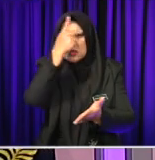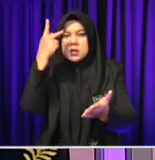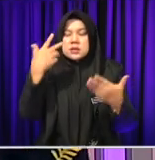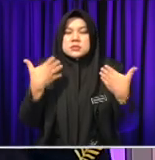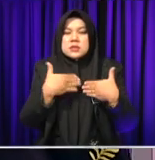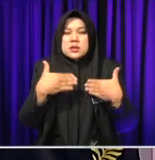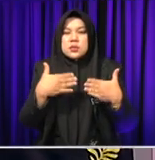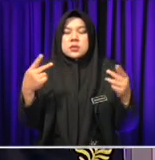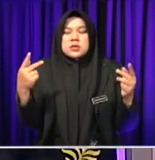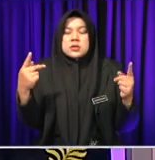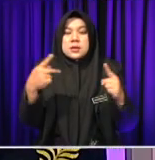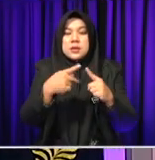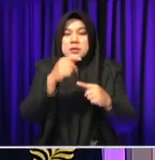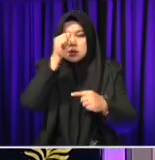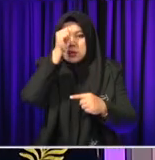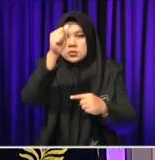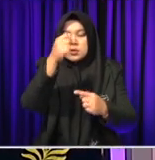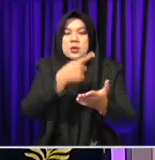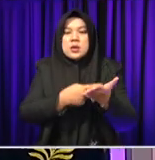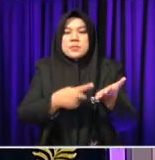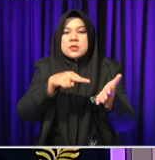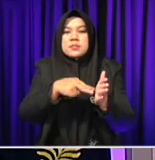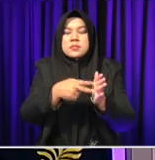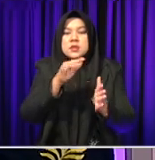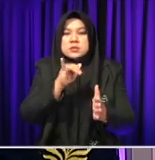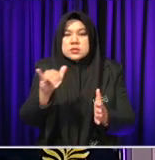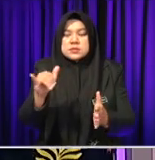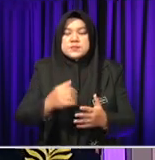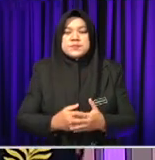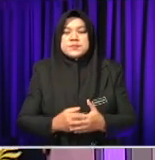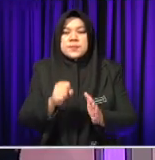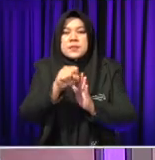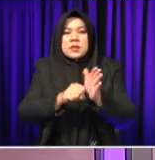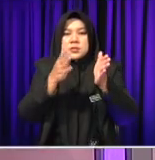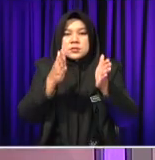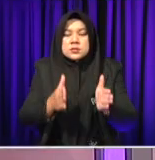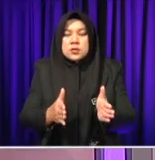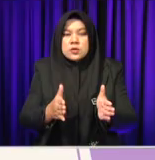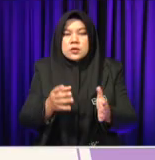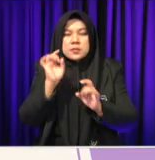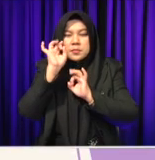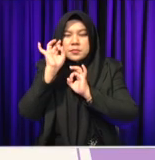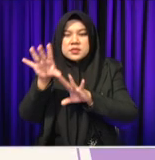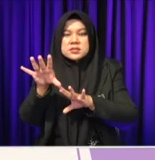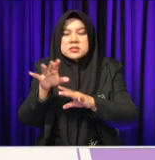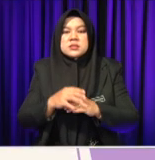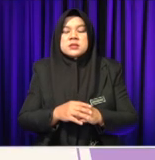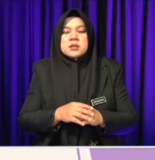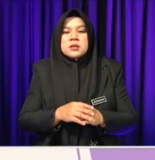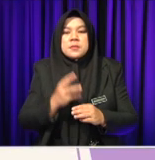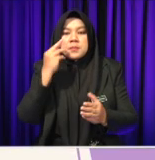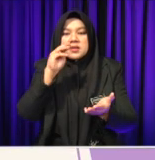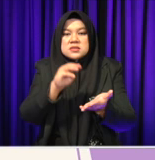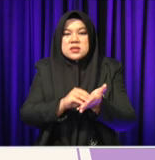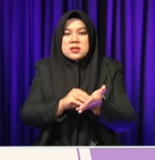kepada Allah Apa maksudnya okey maksudnya seseorang yang membenci membenci maksiat tersebut okey